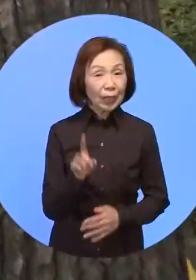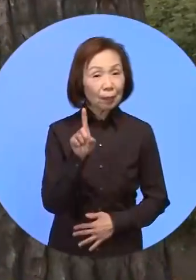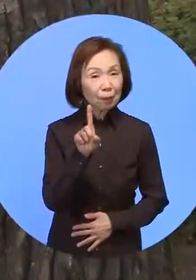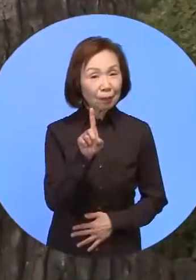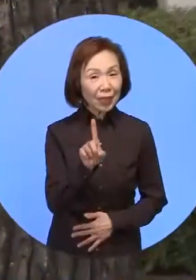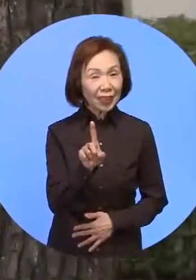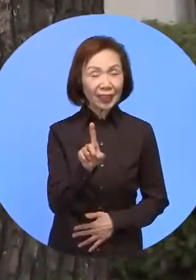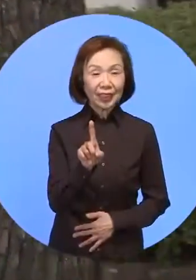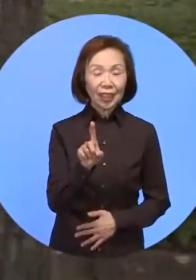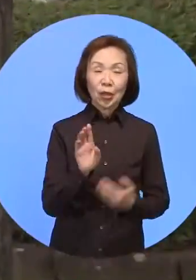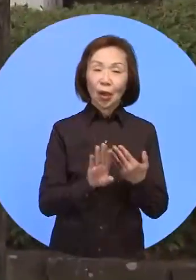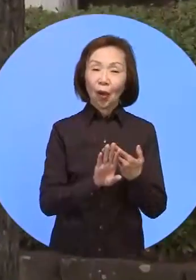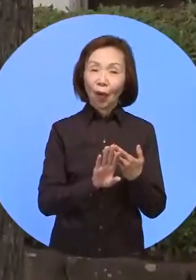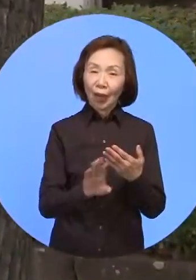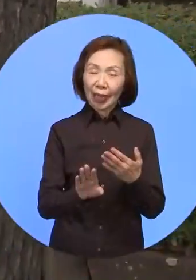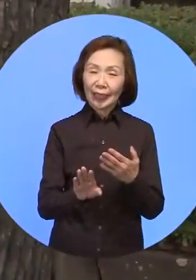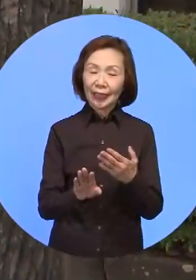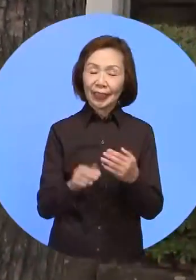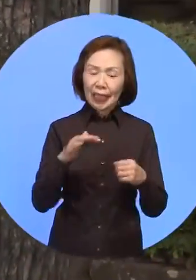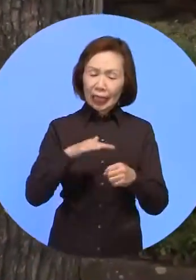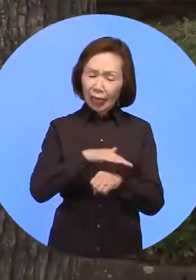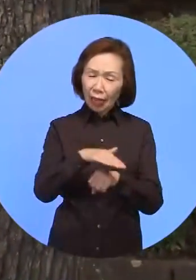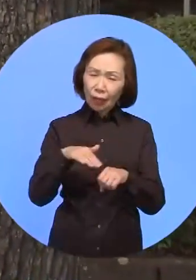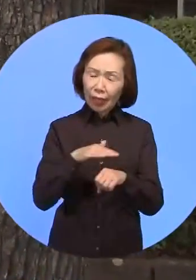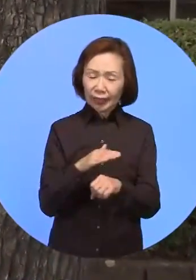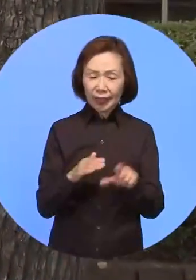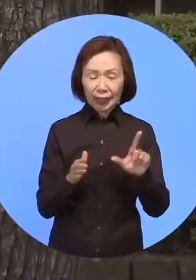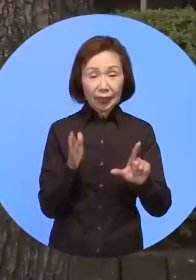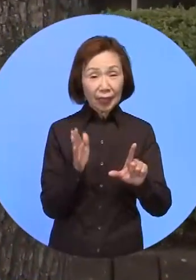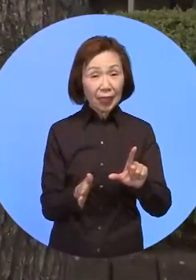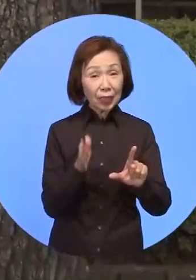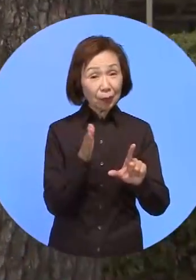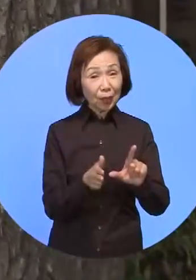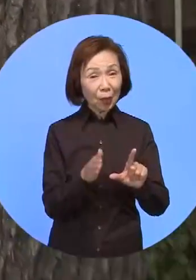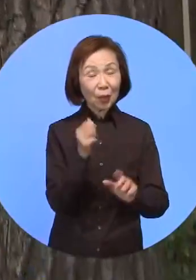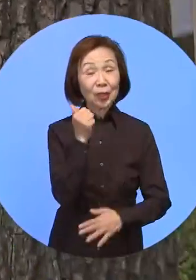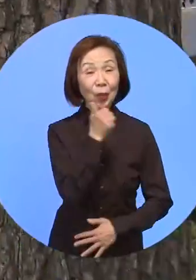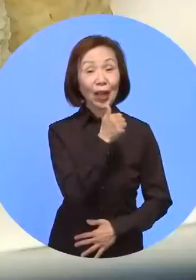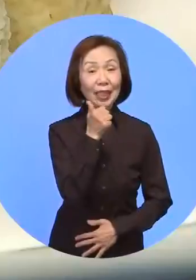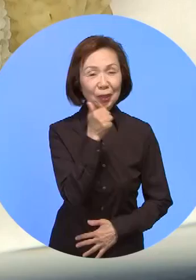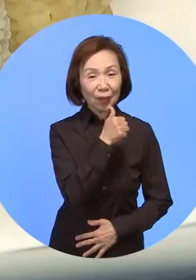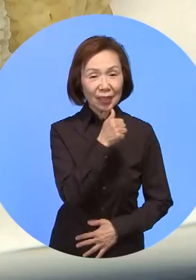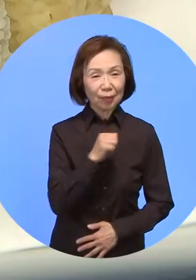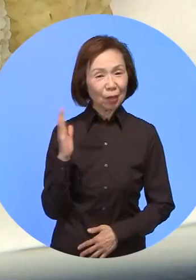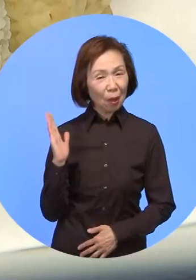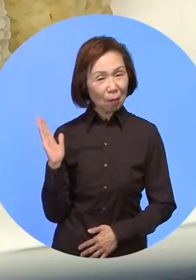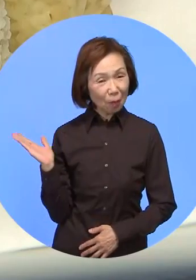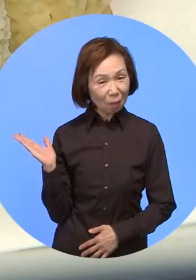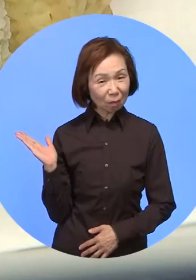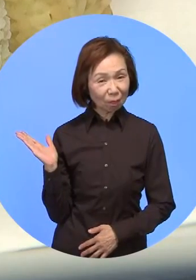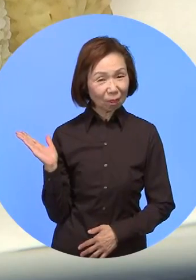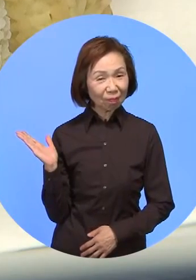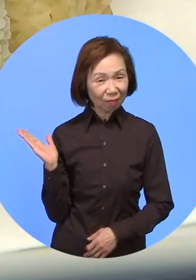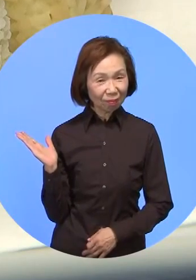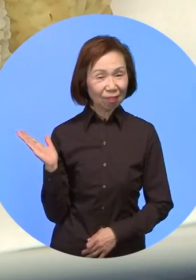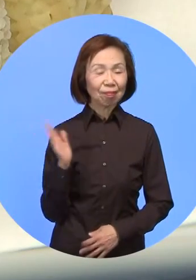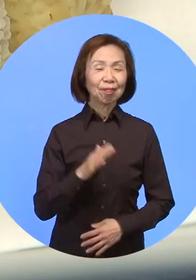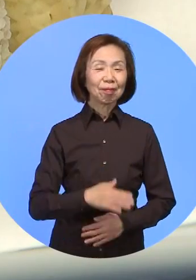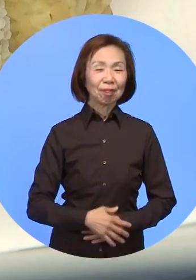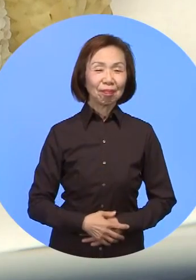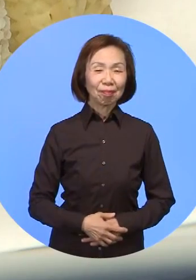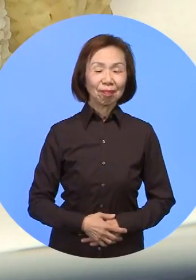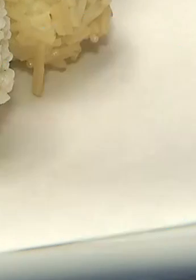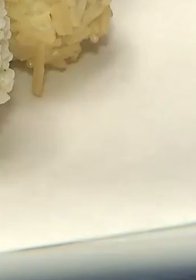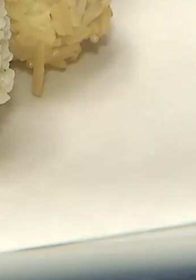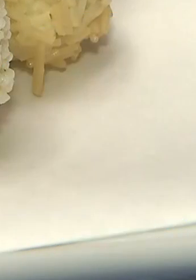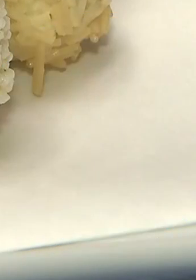一品、この他にもかわいいスイタクワイのレシピもご紹介します。スイタン揚げを作りましょ